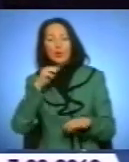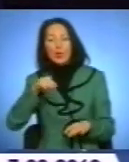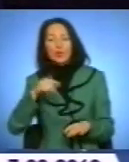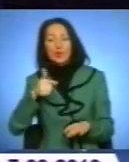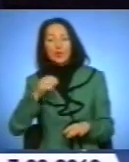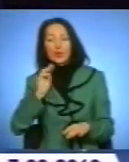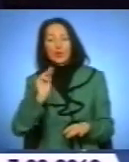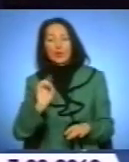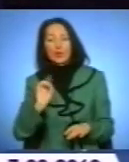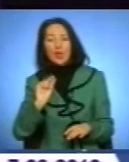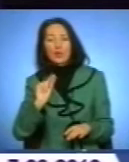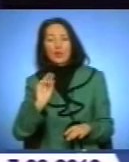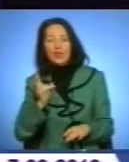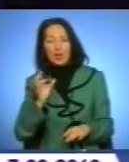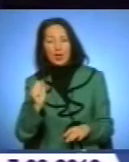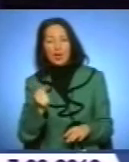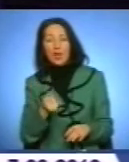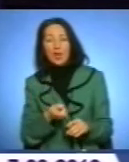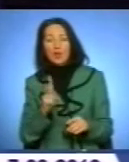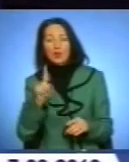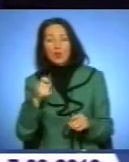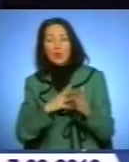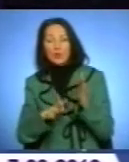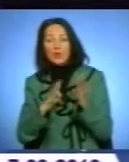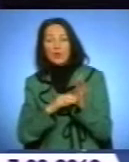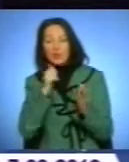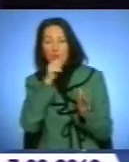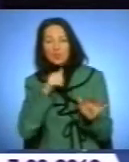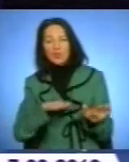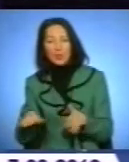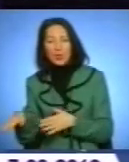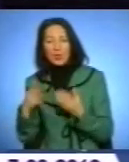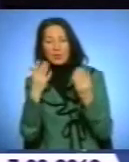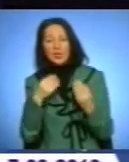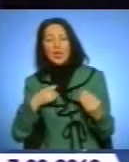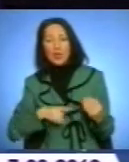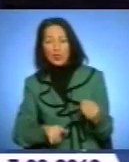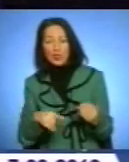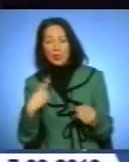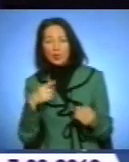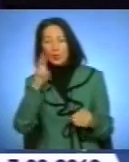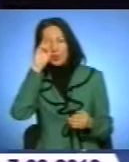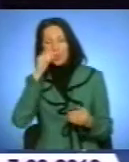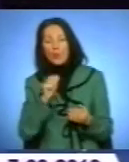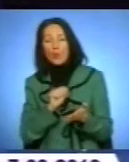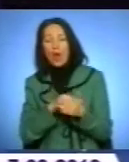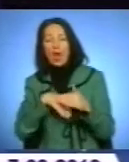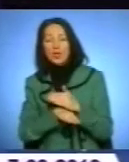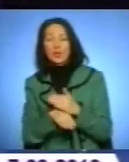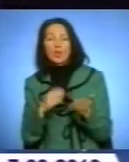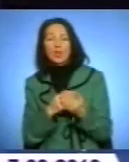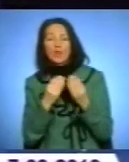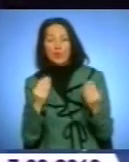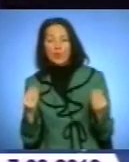минає 199-та річниця від дня народження Кобзаря. В обласному державному архіві діє виставка «Учини ложними